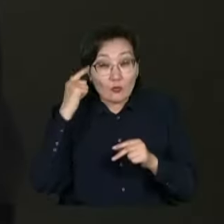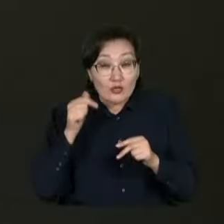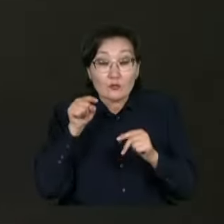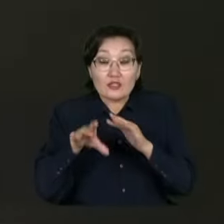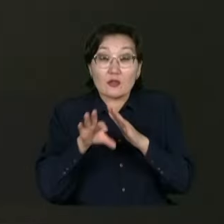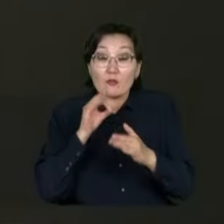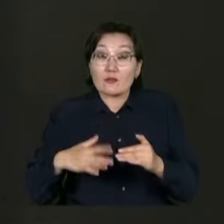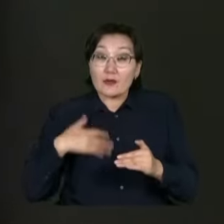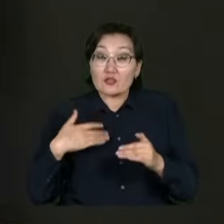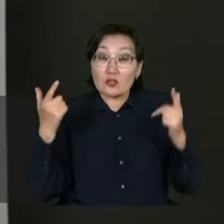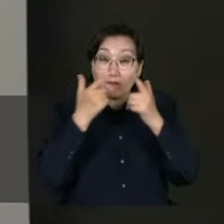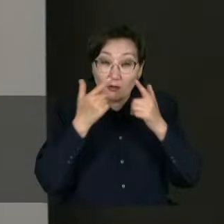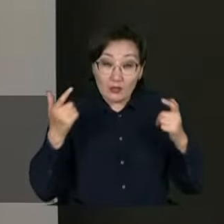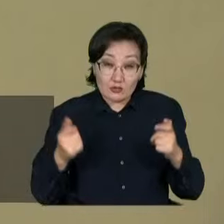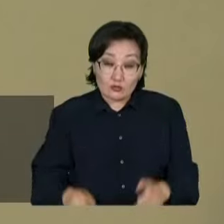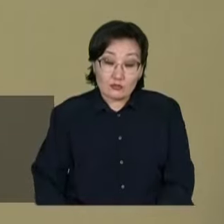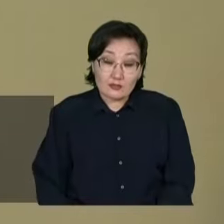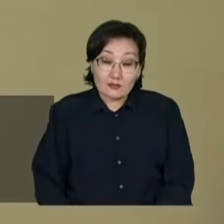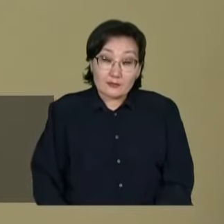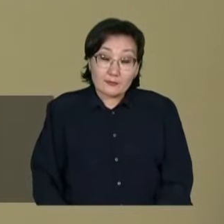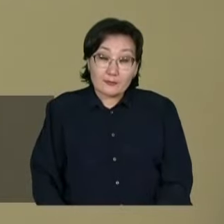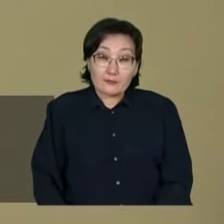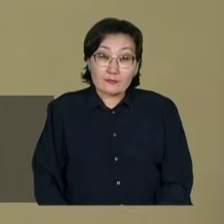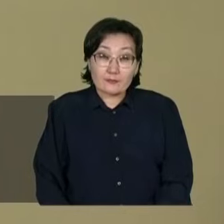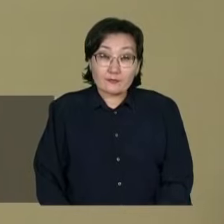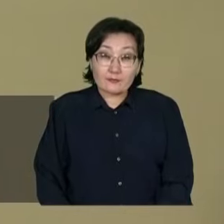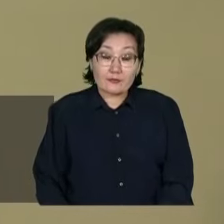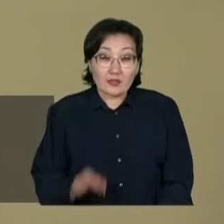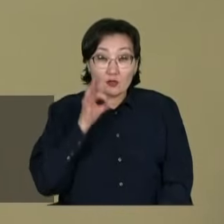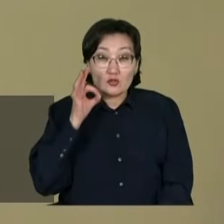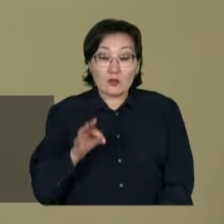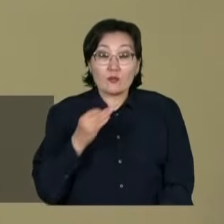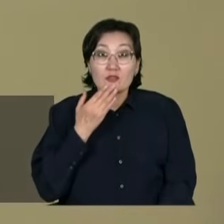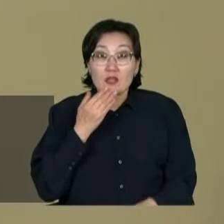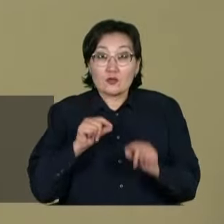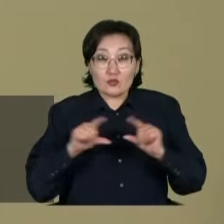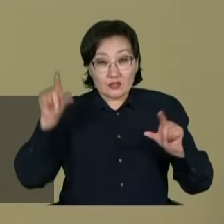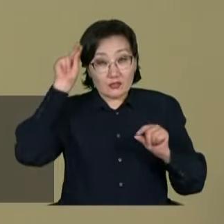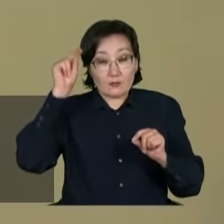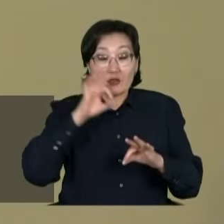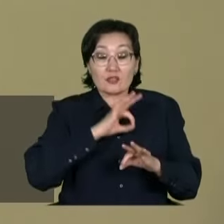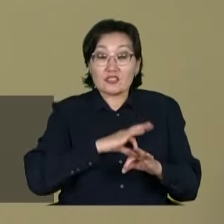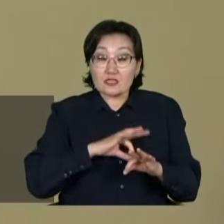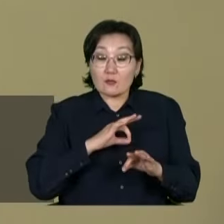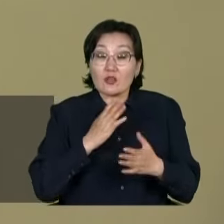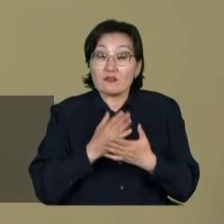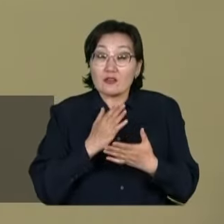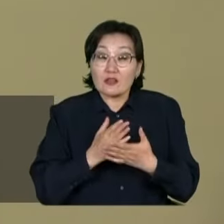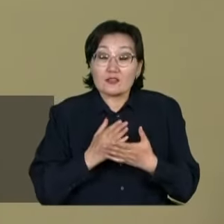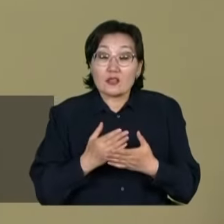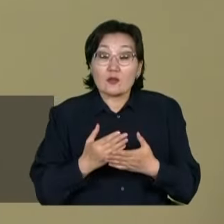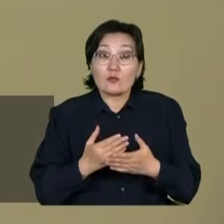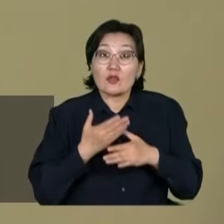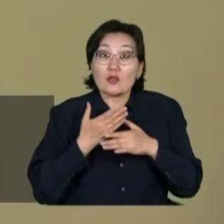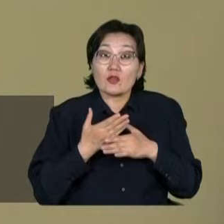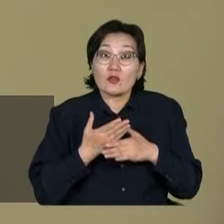оттуда полезную информацию. Опытом зарубежных школ является использование искусственного интеллекта. Многие дети